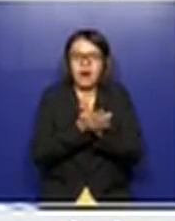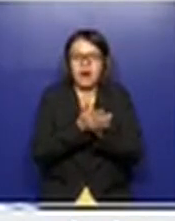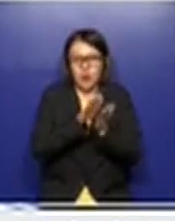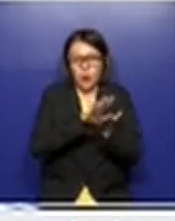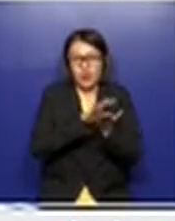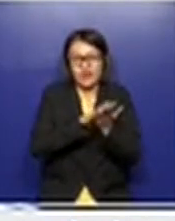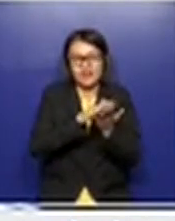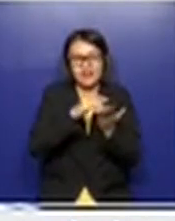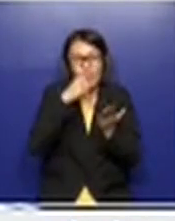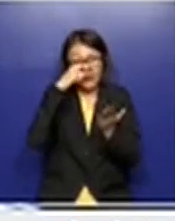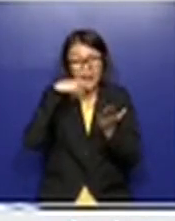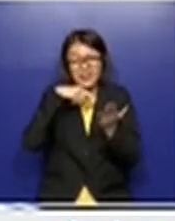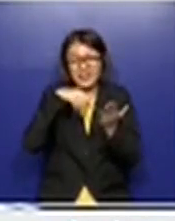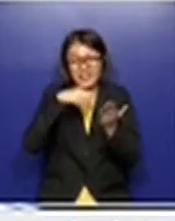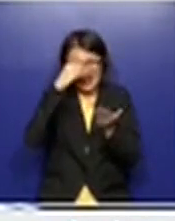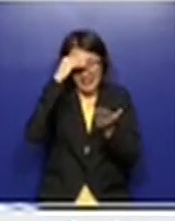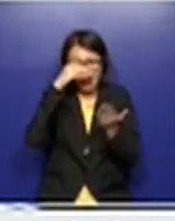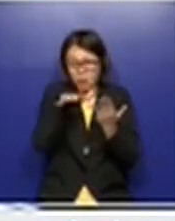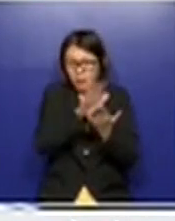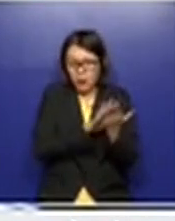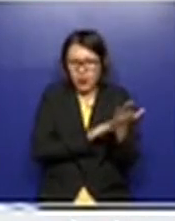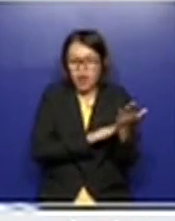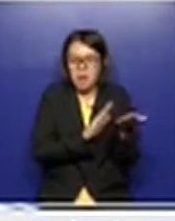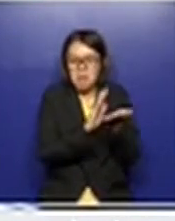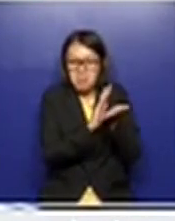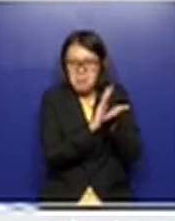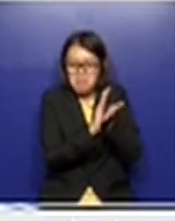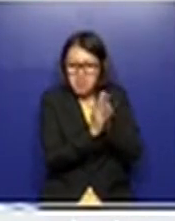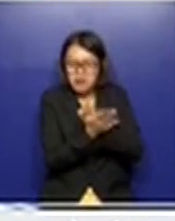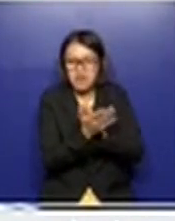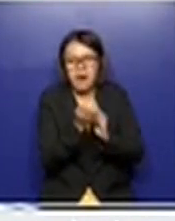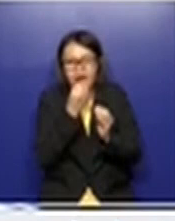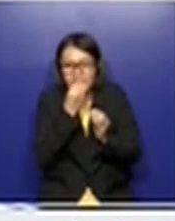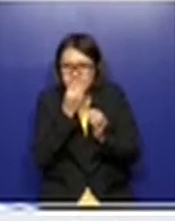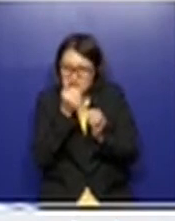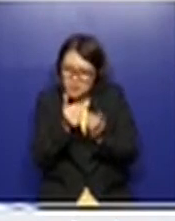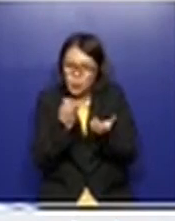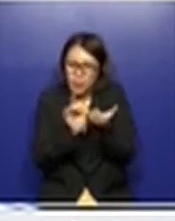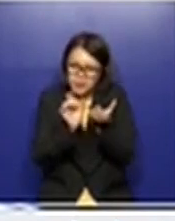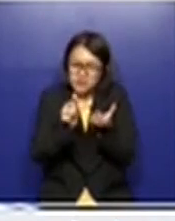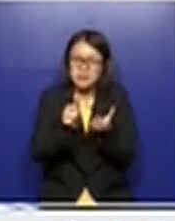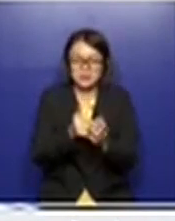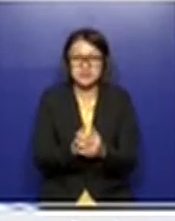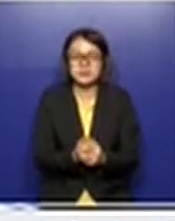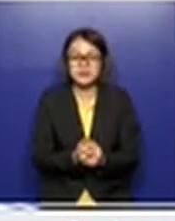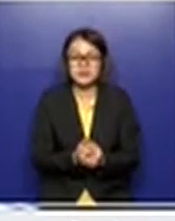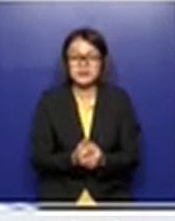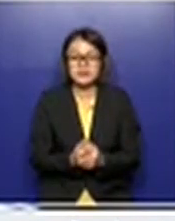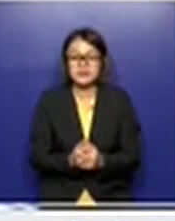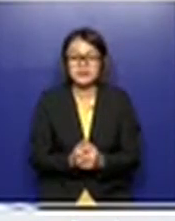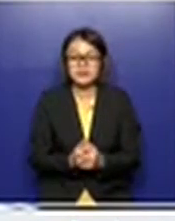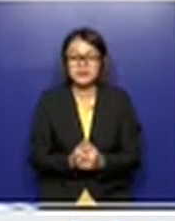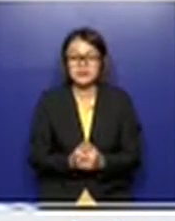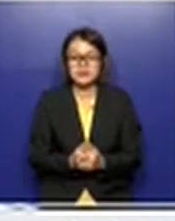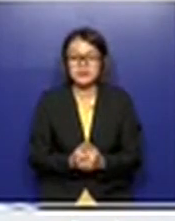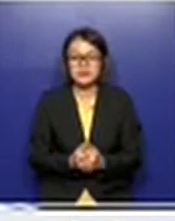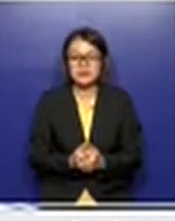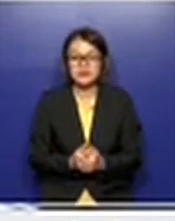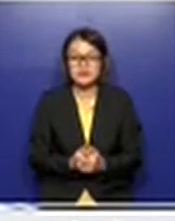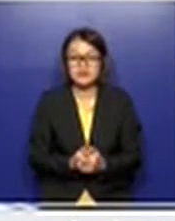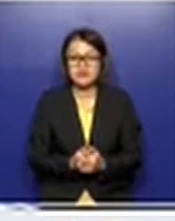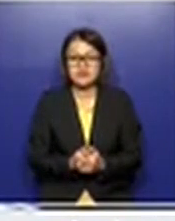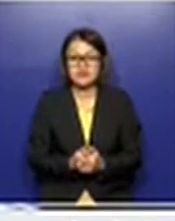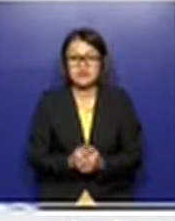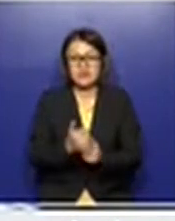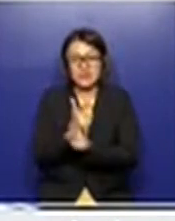านนะเกิดจากฝีมือของท่านอีกเรื่องหนึ่งที่ผมให้รางวัลท่านก็คือมีสารคดีการเลี้ยง